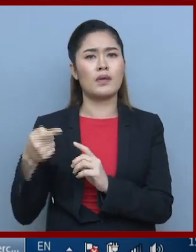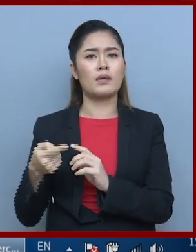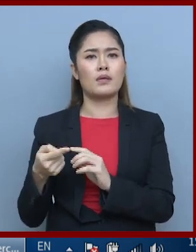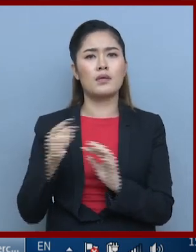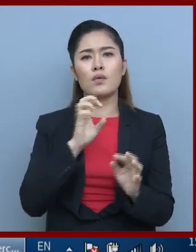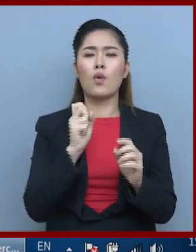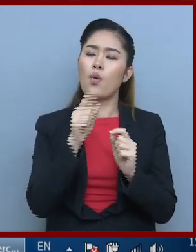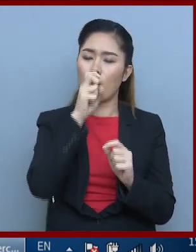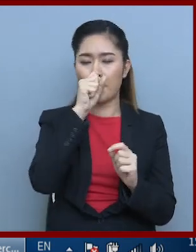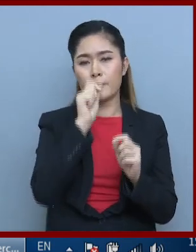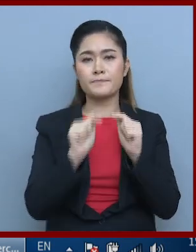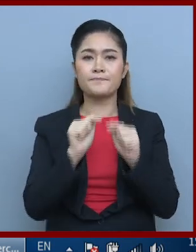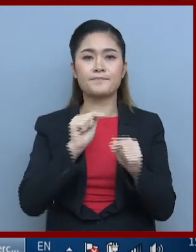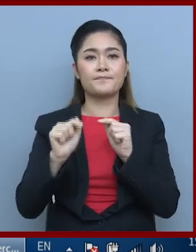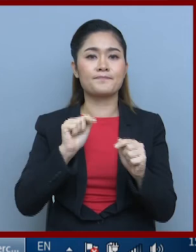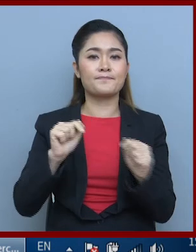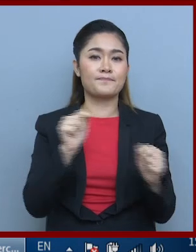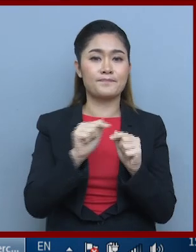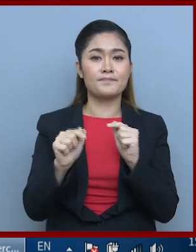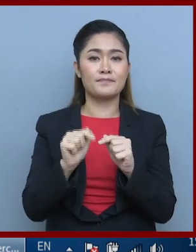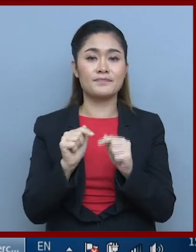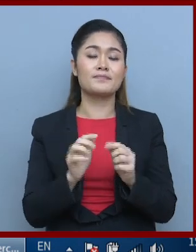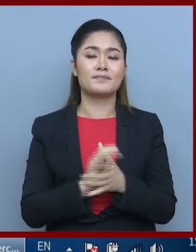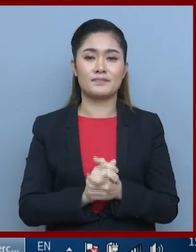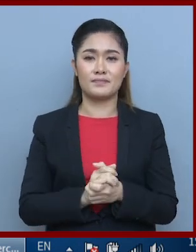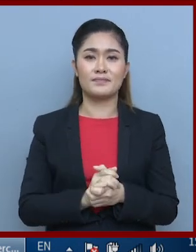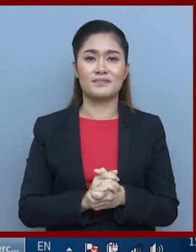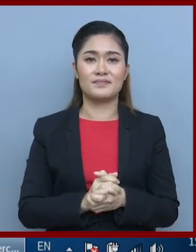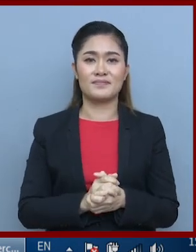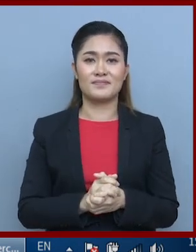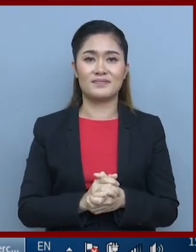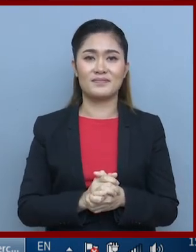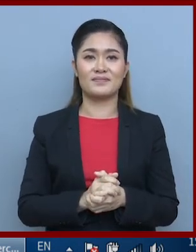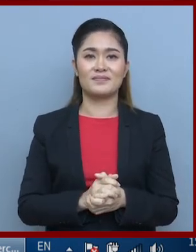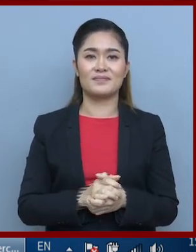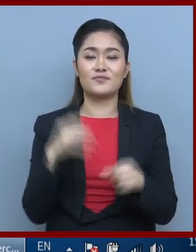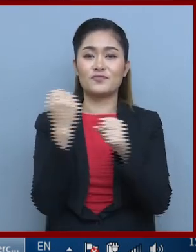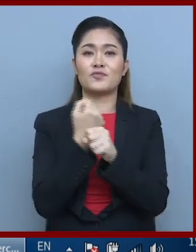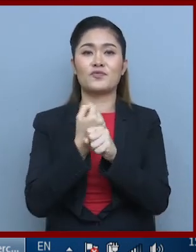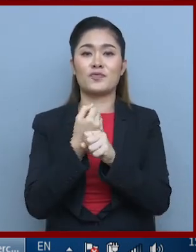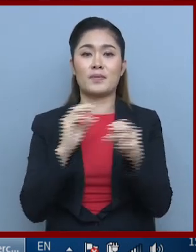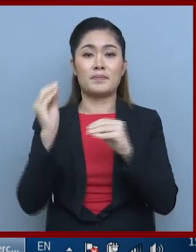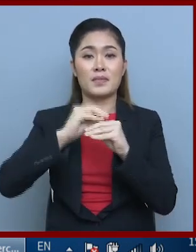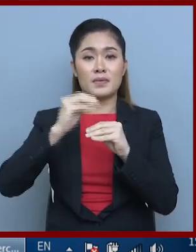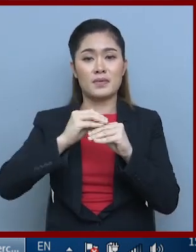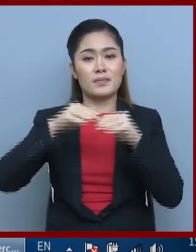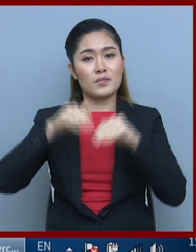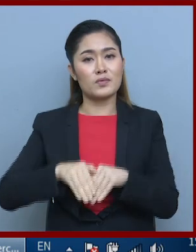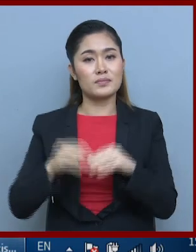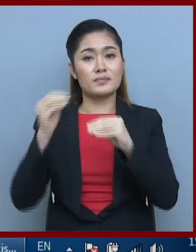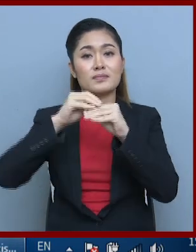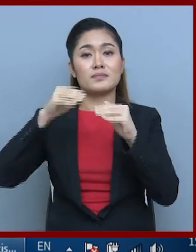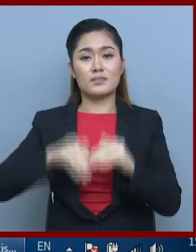าไว้ติวการแปลงเลขฐานของเรานะแล้วก็ฝึกการเพิ่มค่าการแสดงผลด้ว